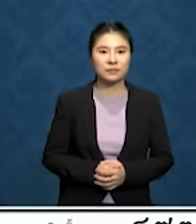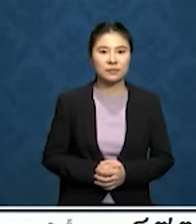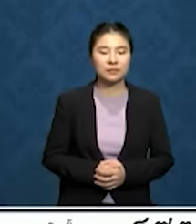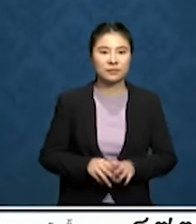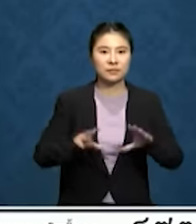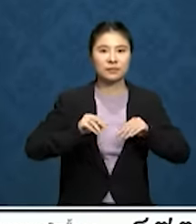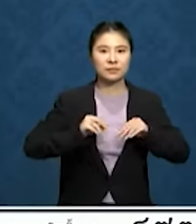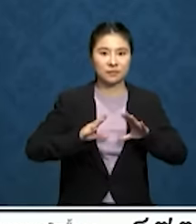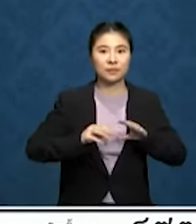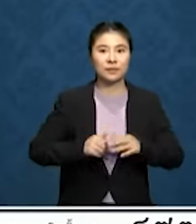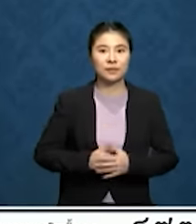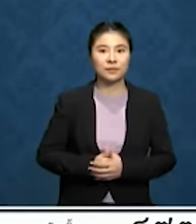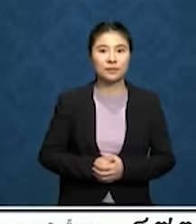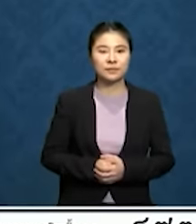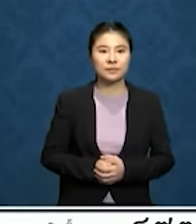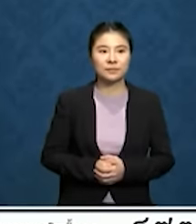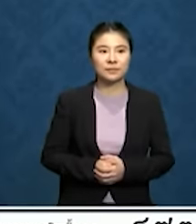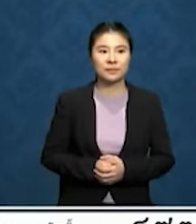ไม่เห็นชอบครับ